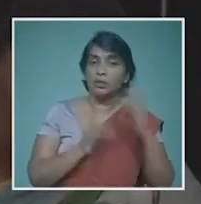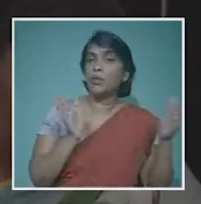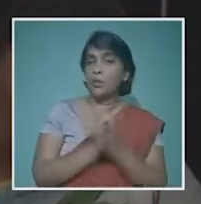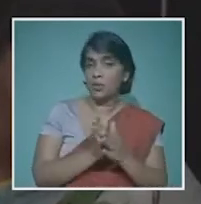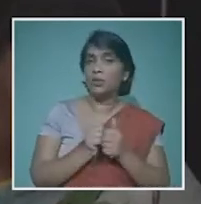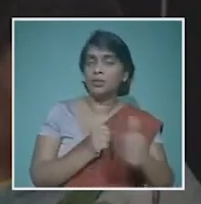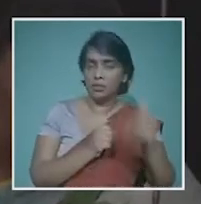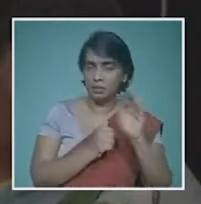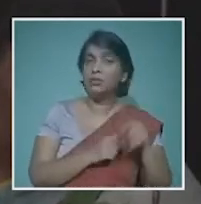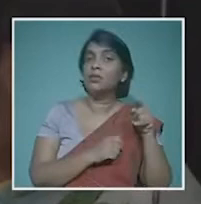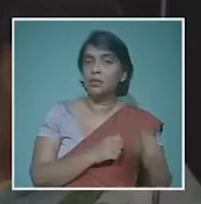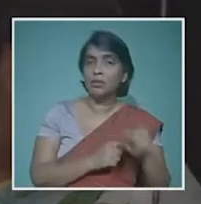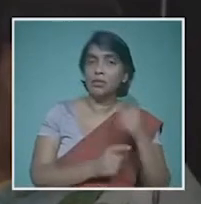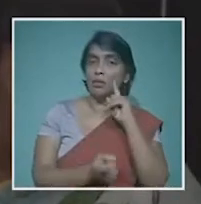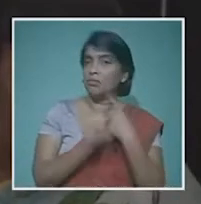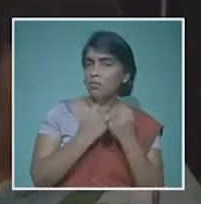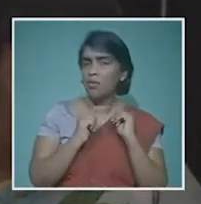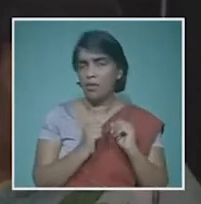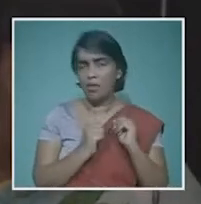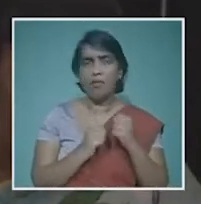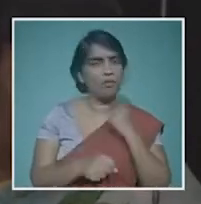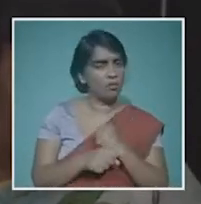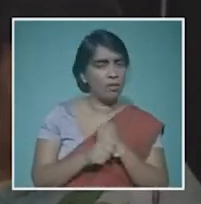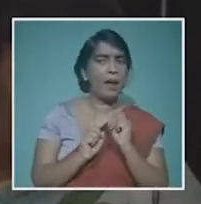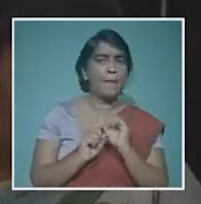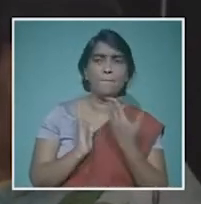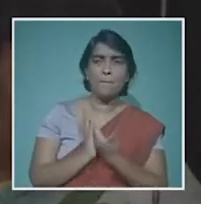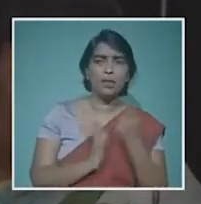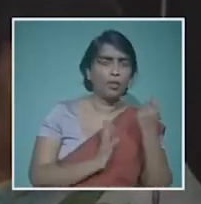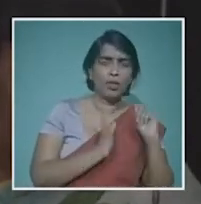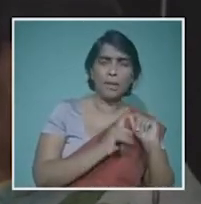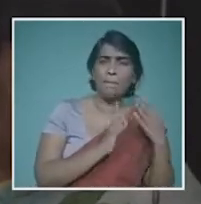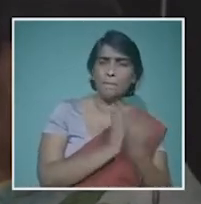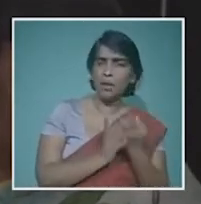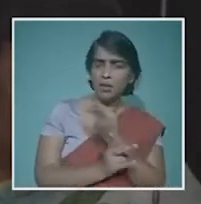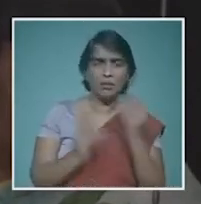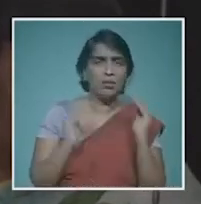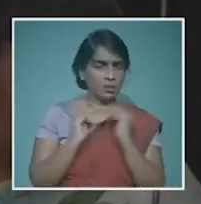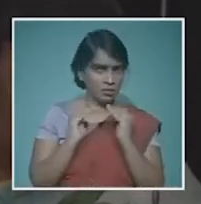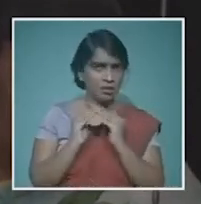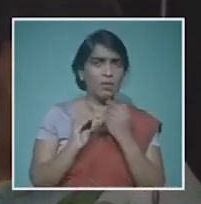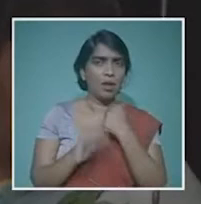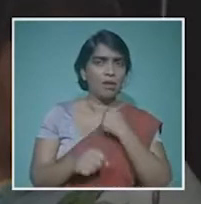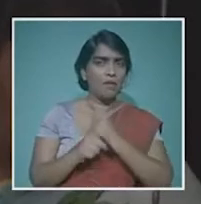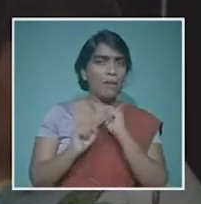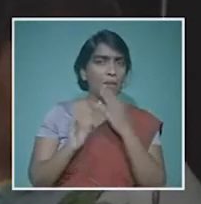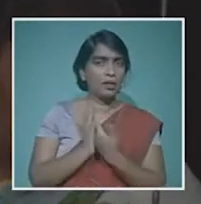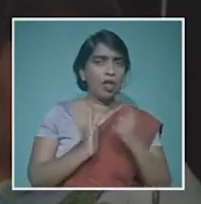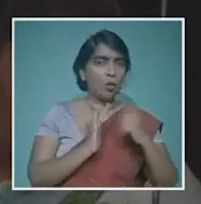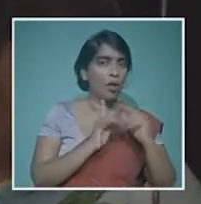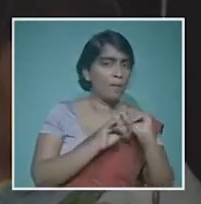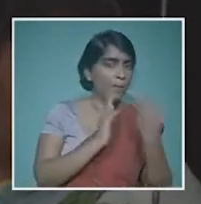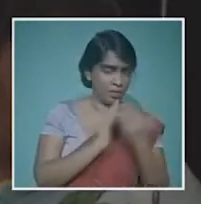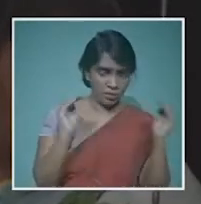කරන්න ඕනේ. ඒක සමීක්ෂණය කරලා බලන්න ඕන ආණ්ඩුවේ ප්‍රතිපත්තියයි මුදල් ප්‍රතිපත්තියයි සමානද කියලා. ආණ්ඩුවේ ප්‍රතිපත්තියයි පොලි